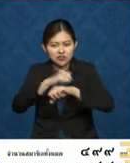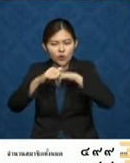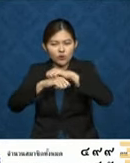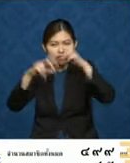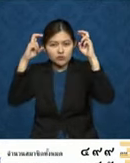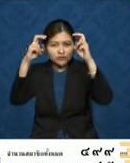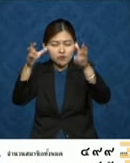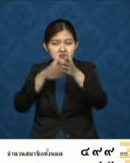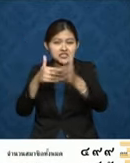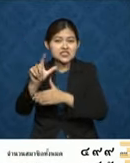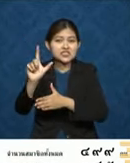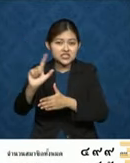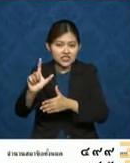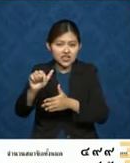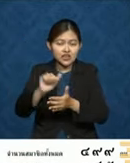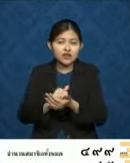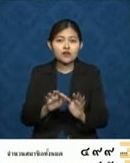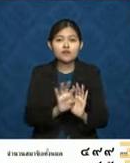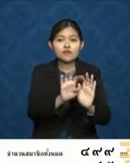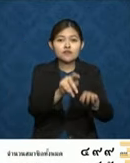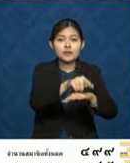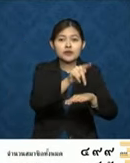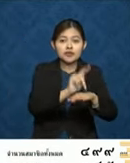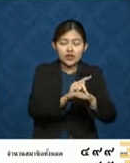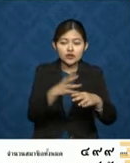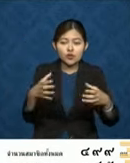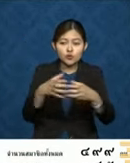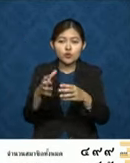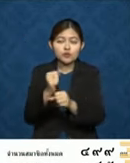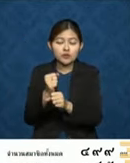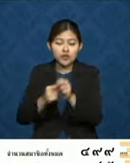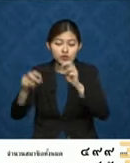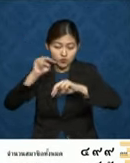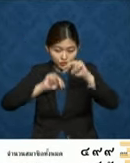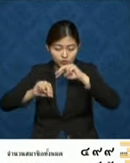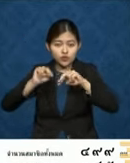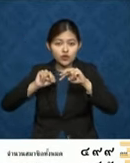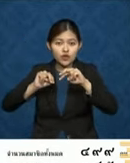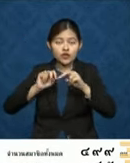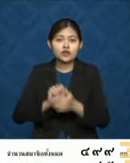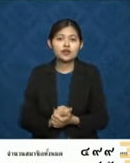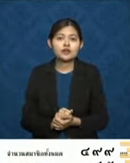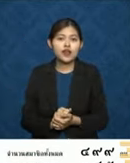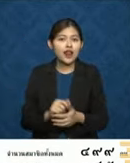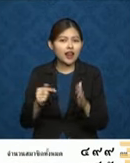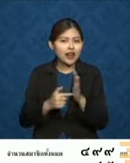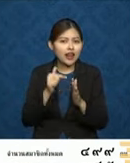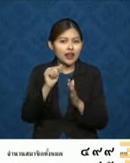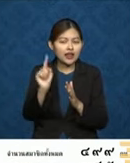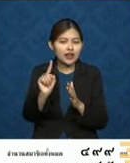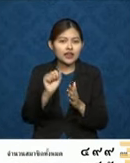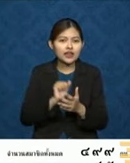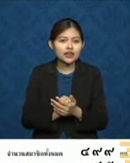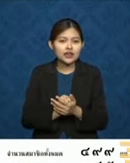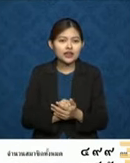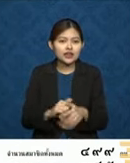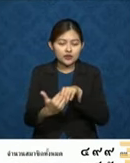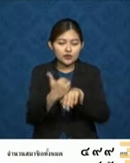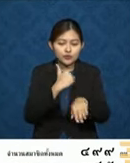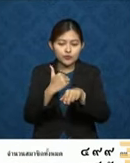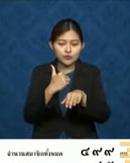มหานครสายสีเหลืองนำเรียนต่อท่านประธานผ่านไปถึงหน่วยงานที่รับผิดชอบเรื่องหลักเลยก็คือการคืนพื้นผิวจราจรที่